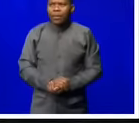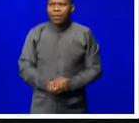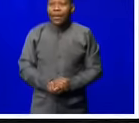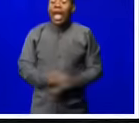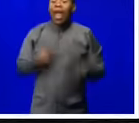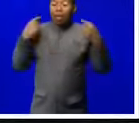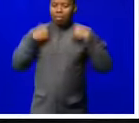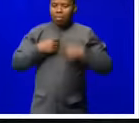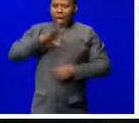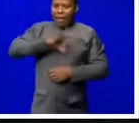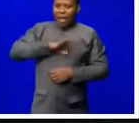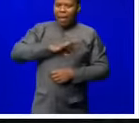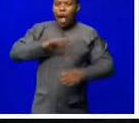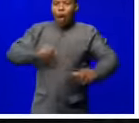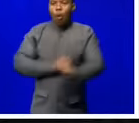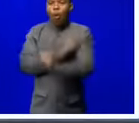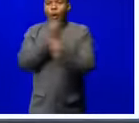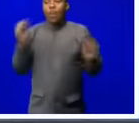babuya netimendlela ekhaya